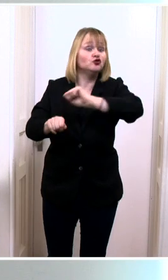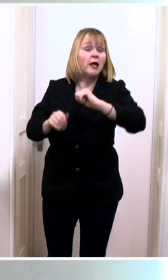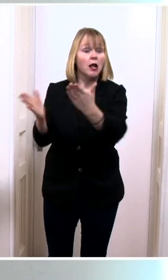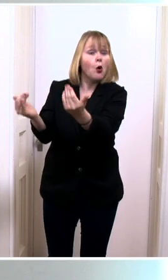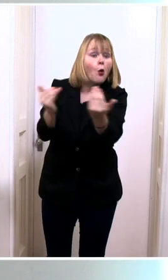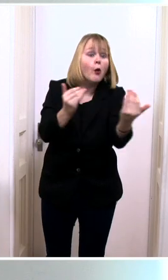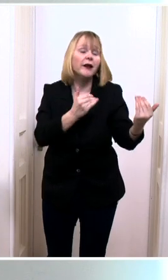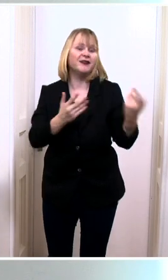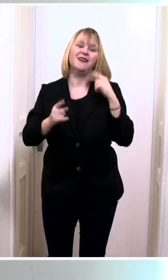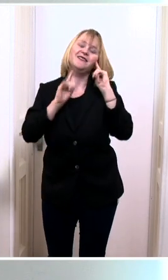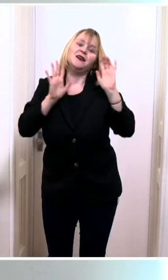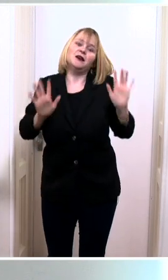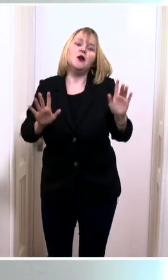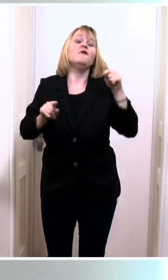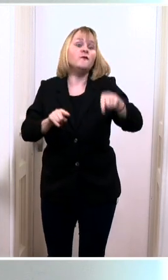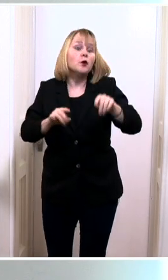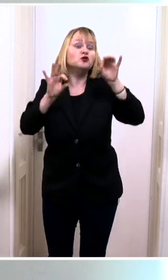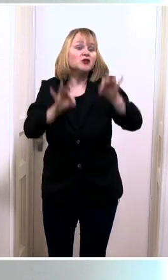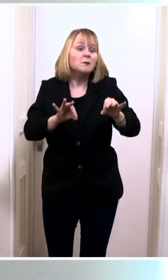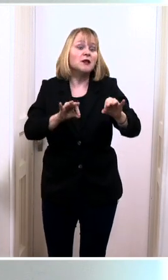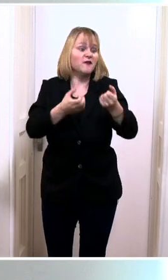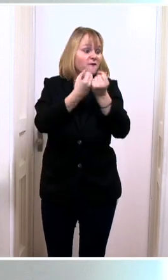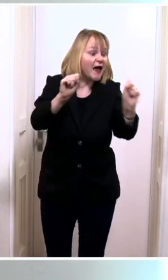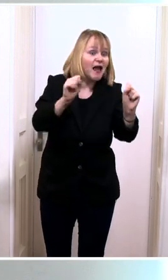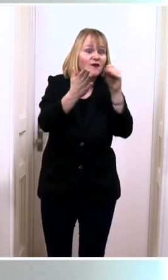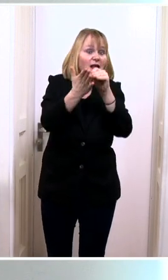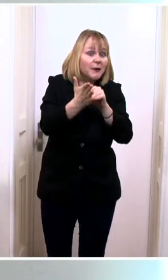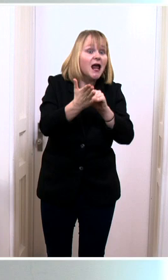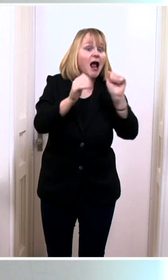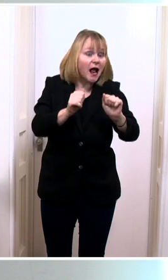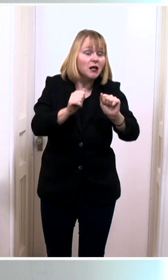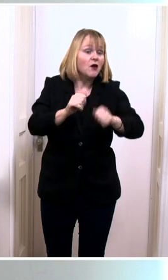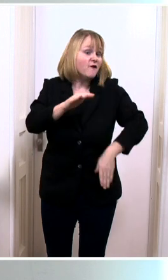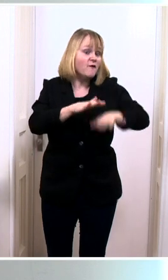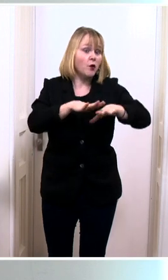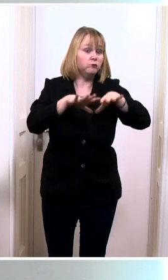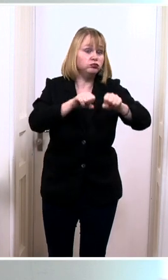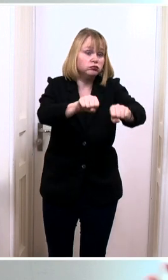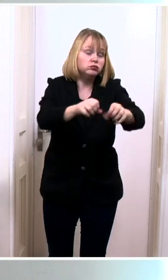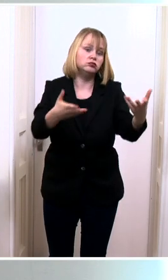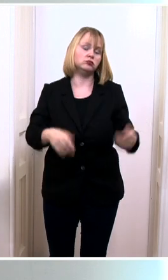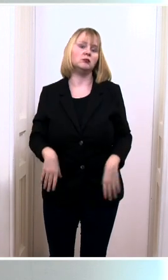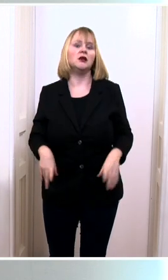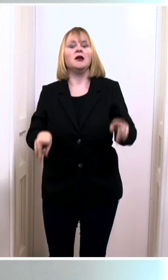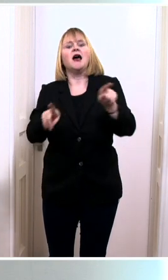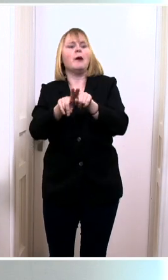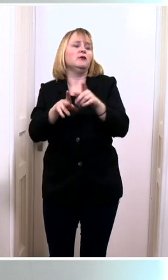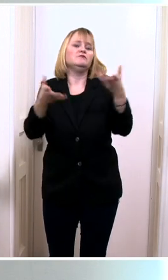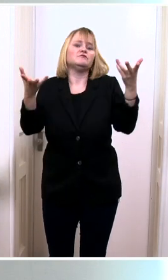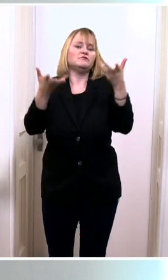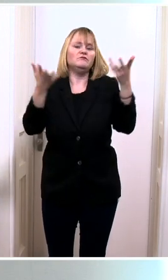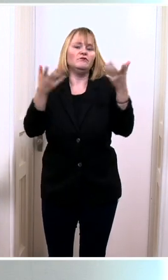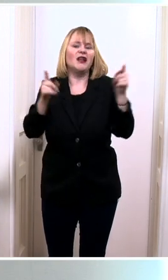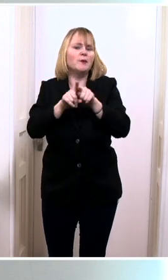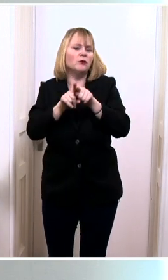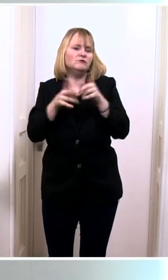diese zusätzlichen Tage füllen kann. Aber das ist wie auch immer bei der Teststraße, da haben wir auch große Schwankungen gehabt und wir sind ja